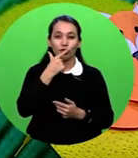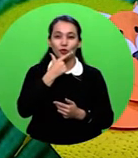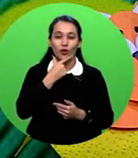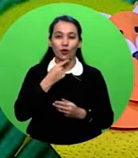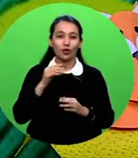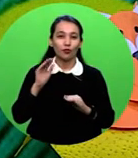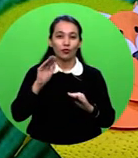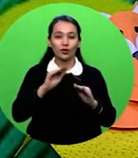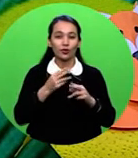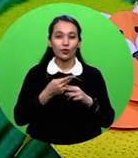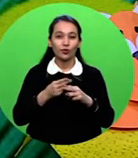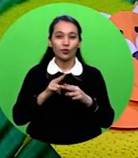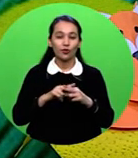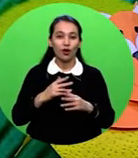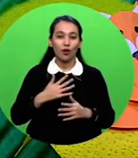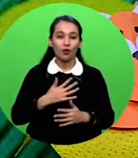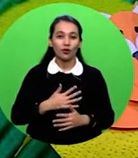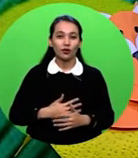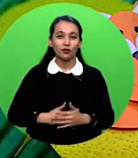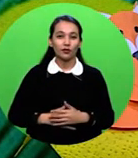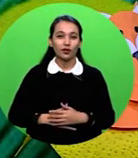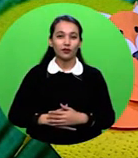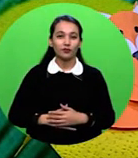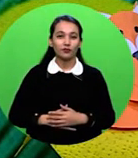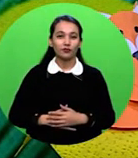yanada go'zal qilish uchun qorin qismiga